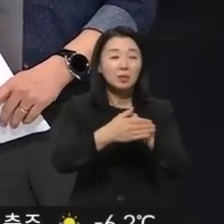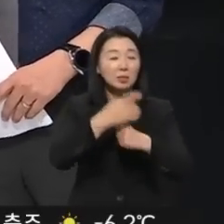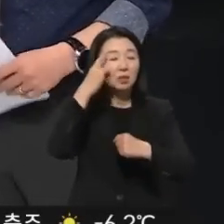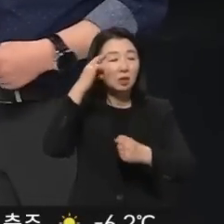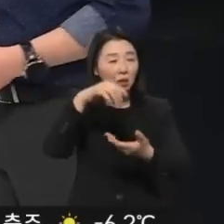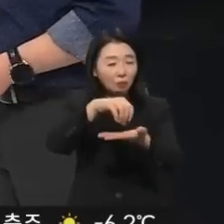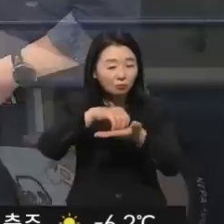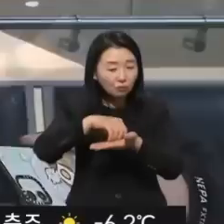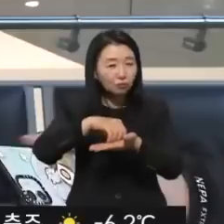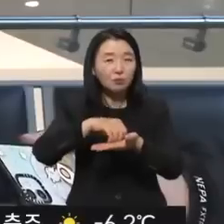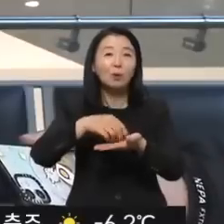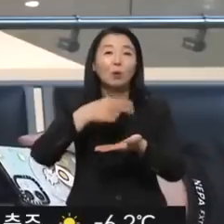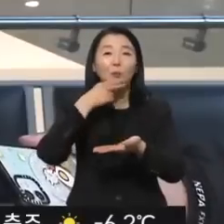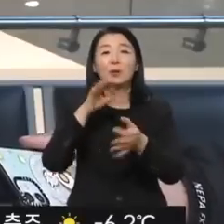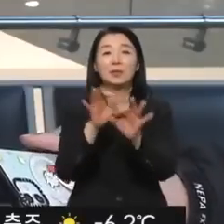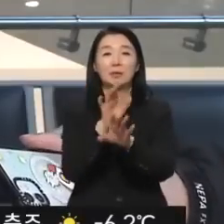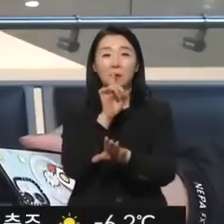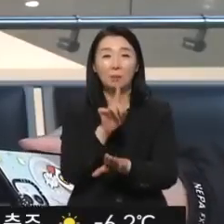지적했습니다.